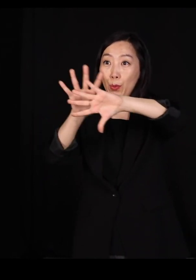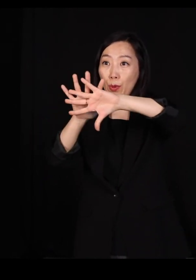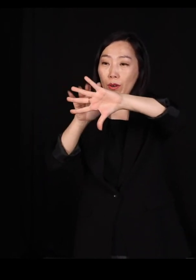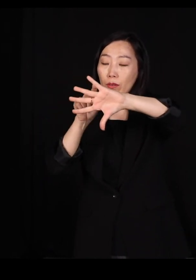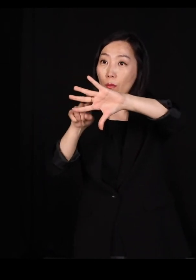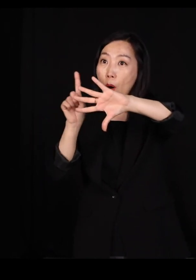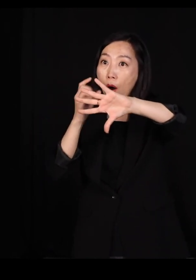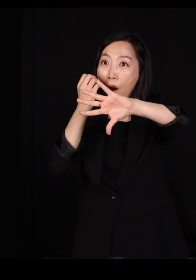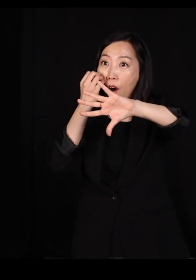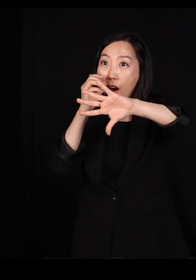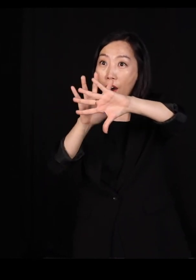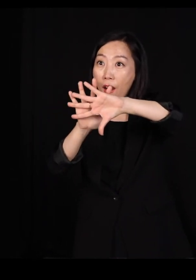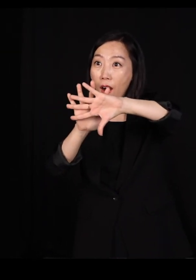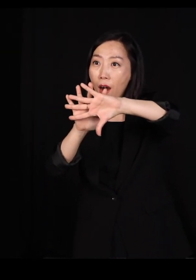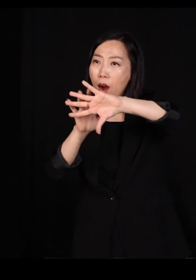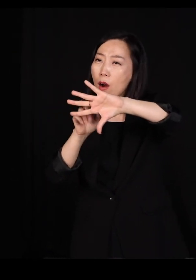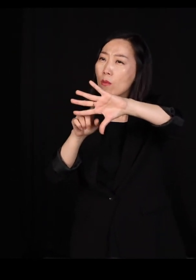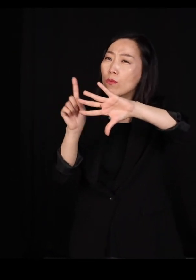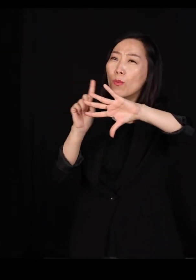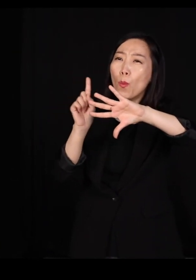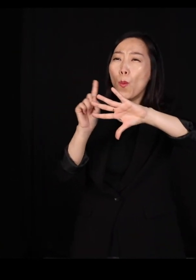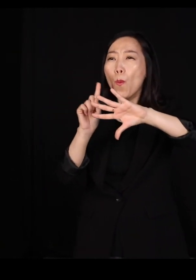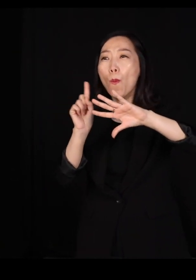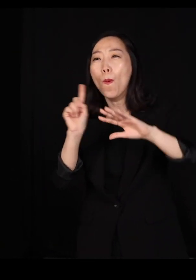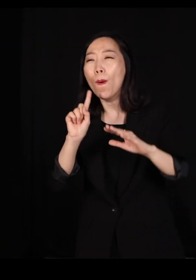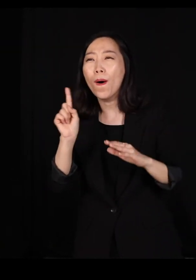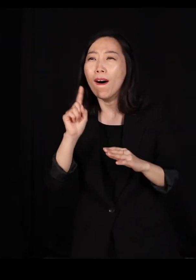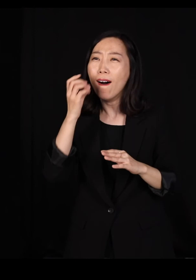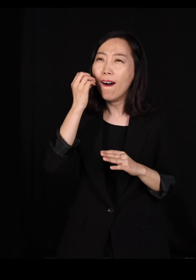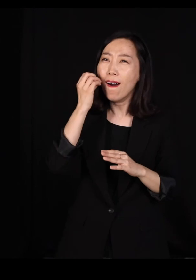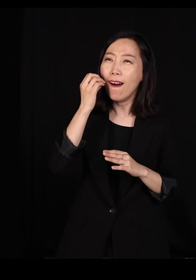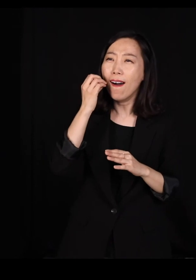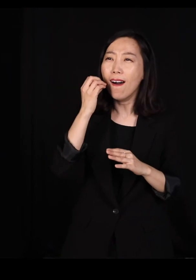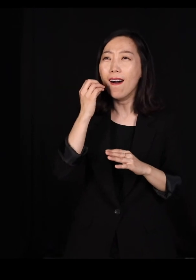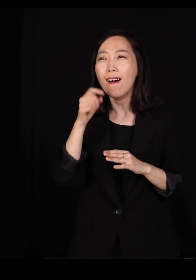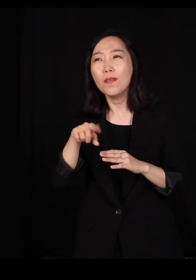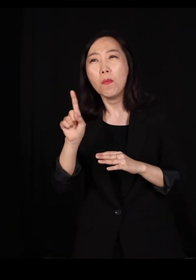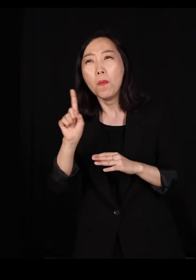있습니다. 그냥 무엇이에요? 뭔지 모르겠어요.